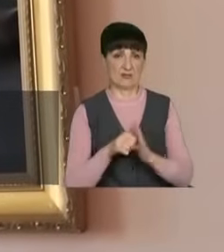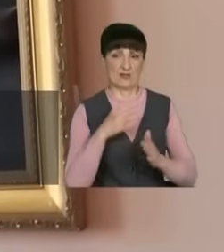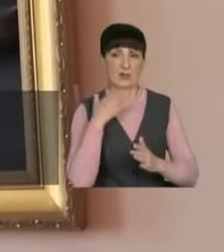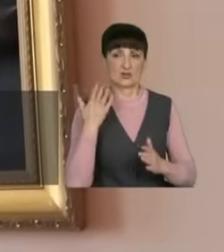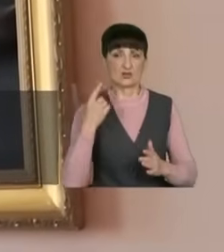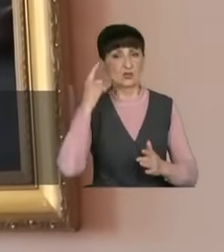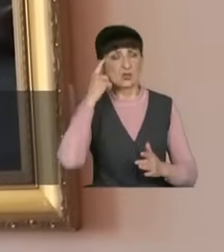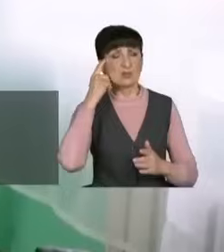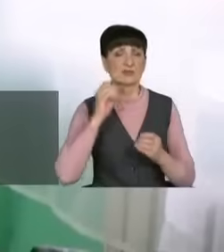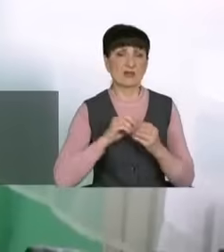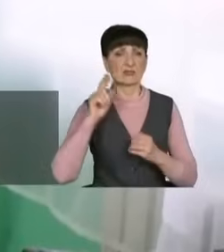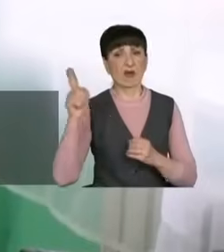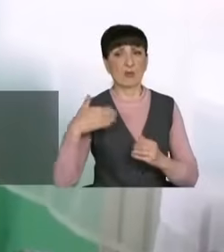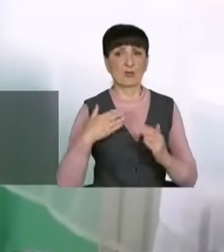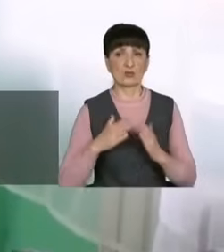Думаешь постоянно все время.